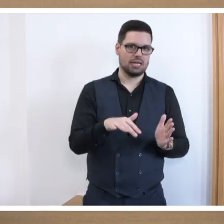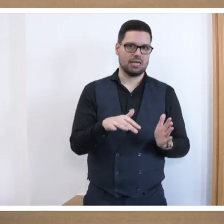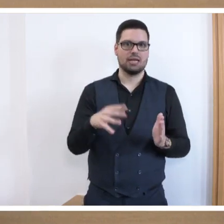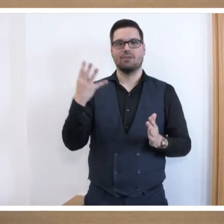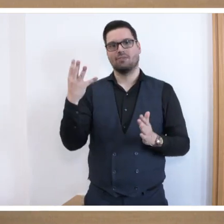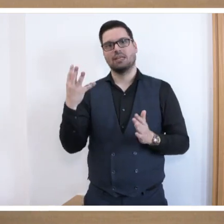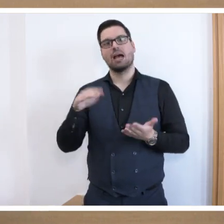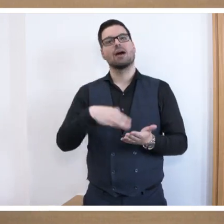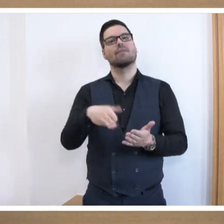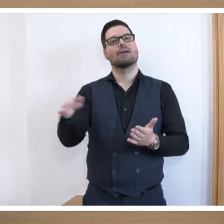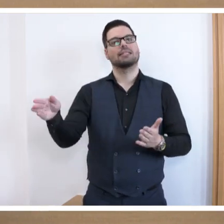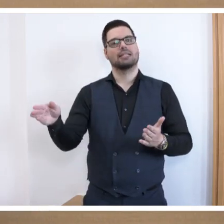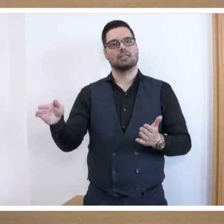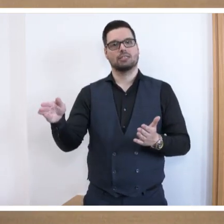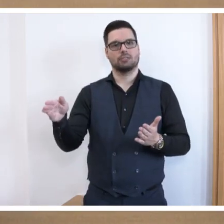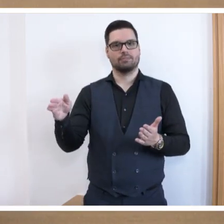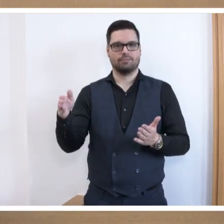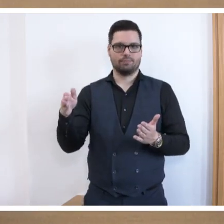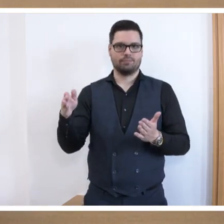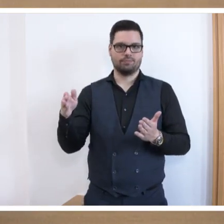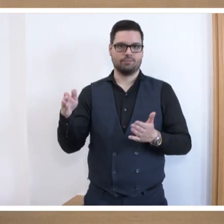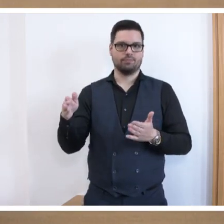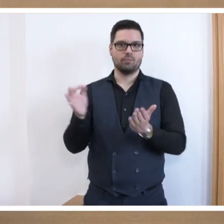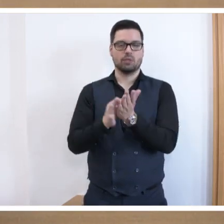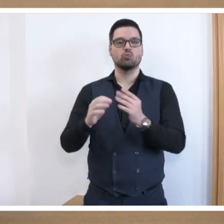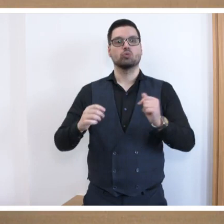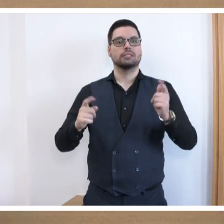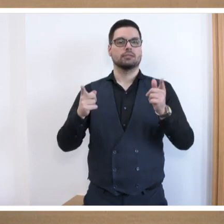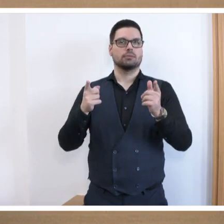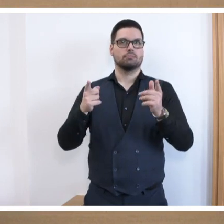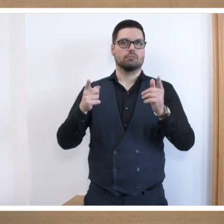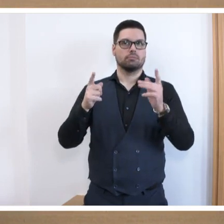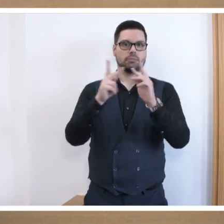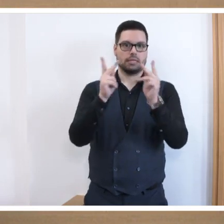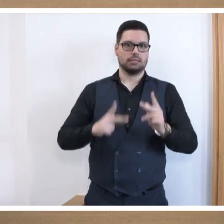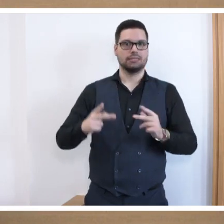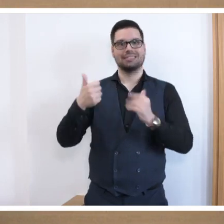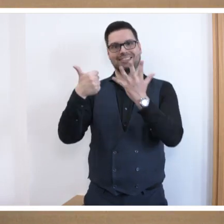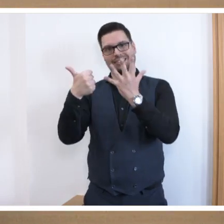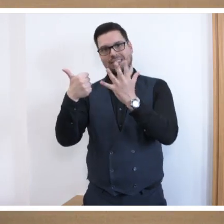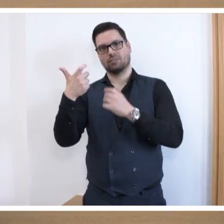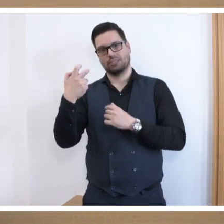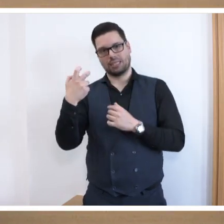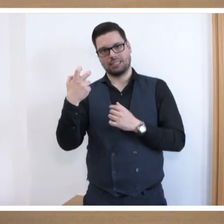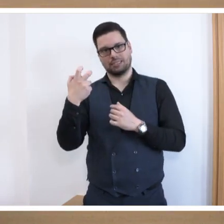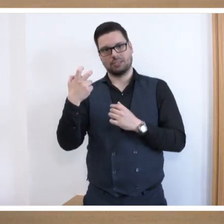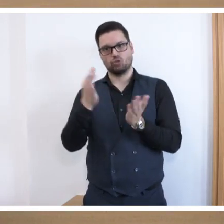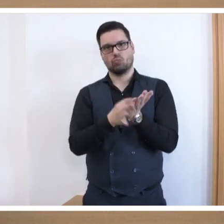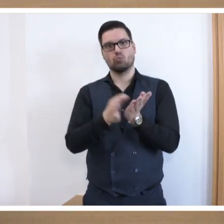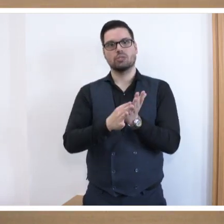Kommunen haben Starkregen-Gefahrenkarten und 36 Kommunen haben einen Bescheid, um ein Konzept zu